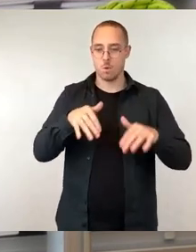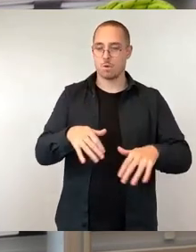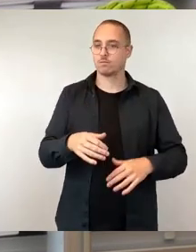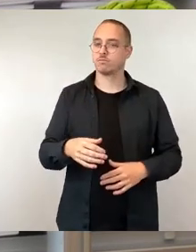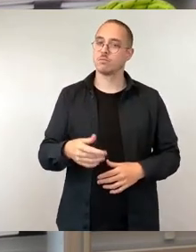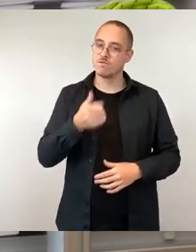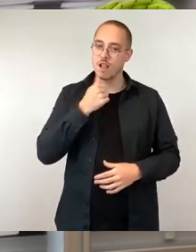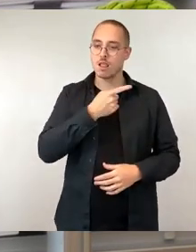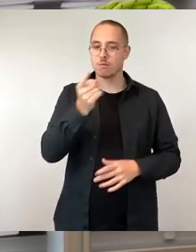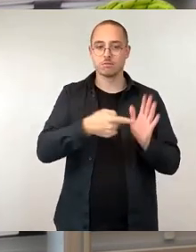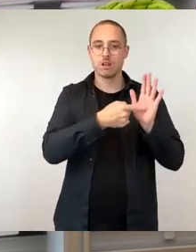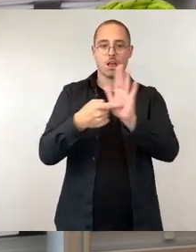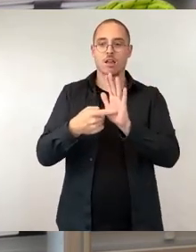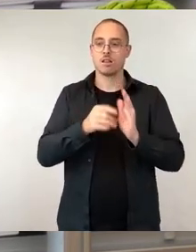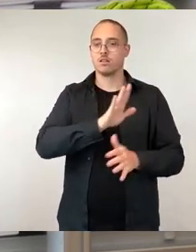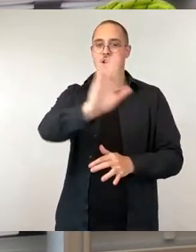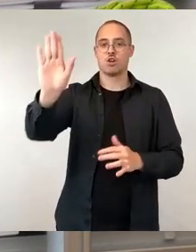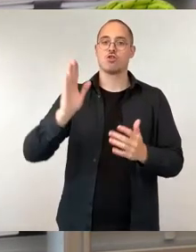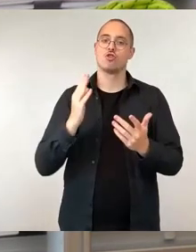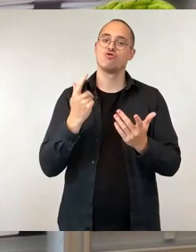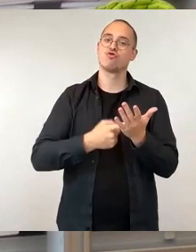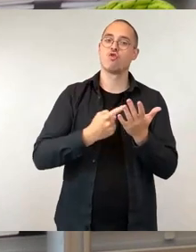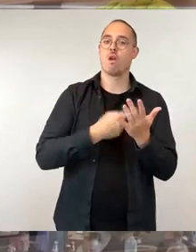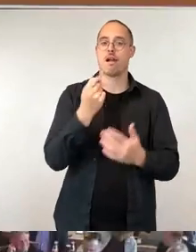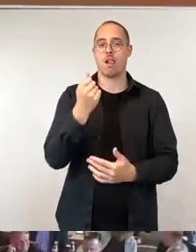das ein gutes Zeichen vor der Kommunalwahl.